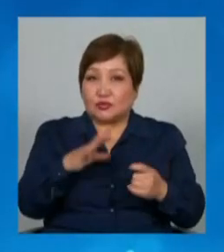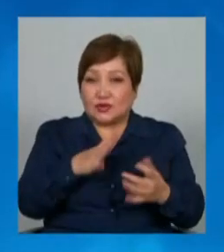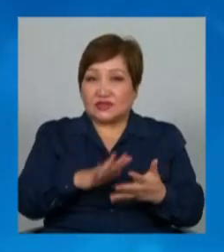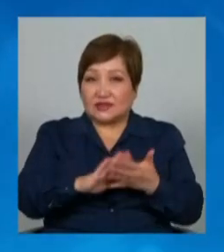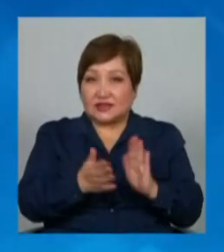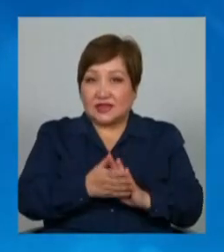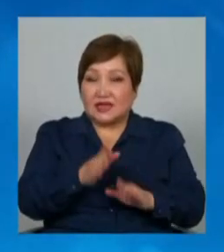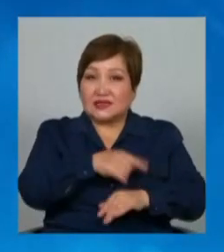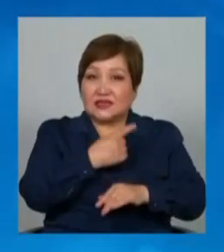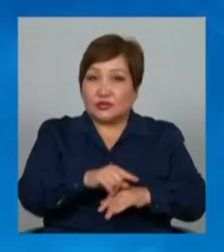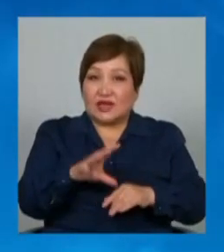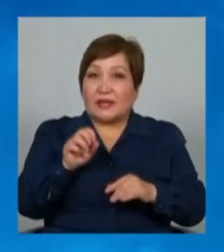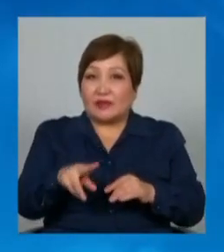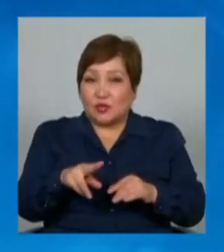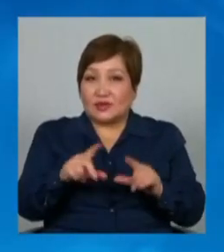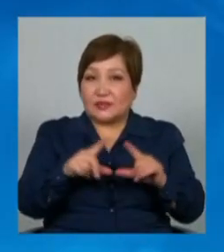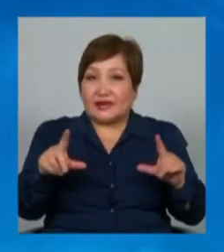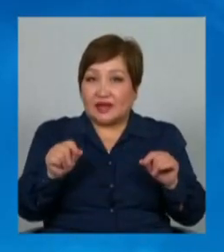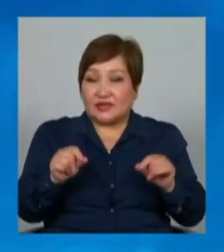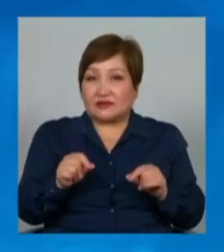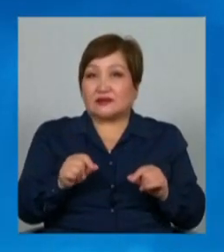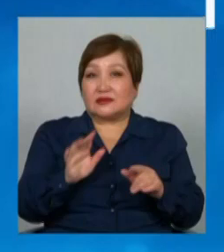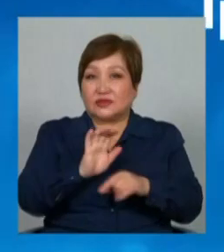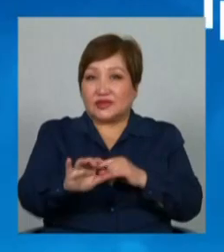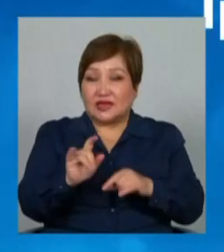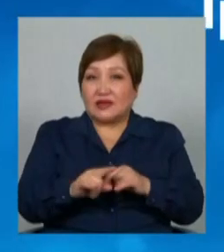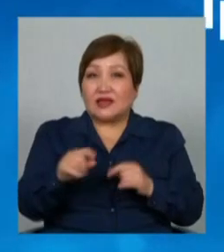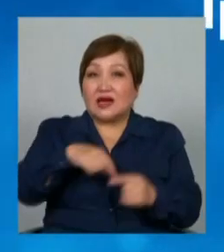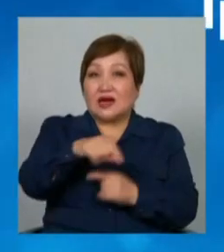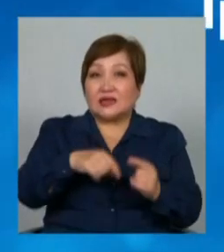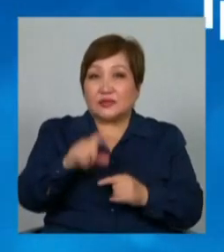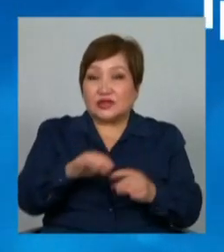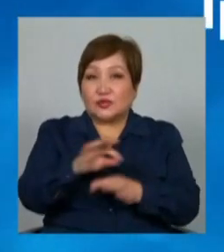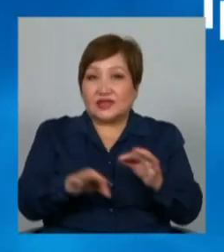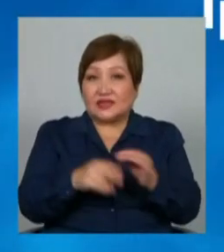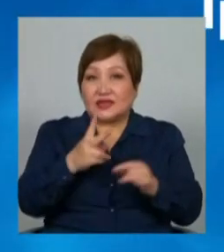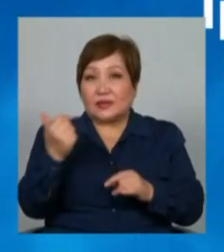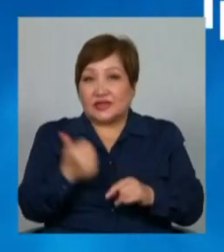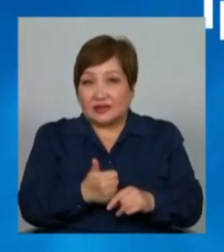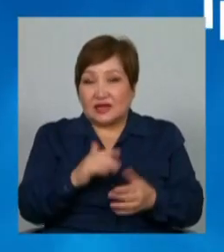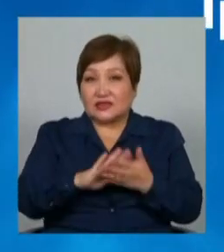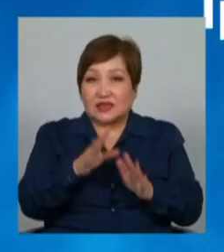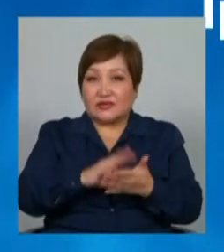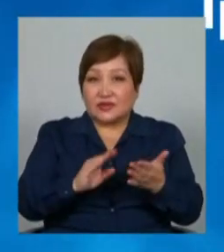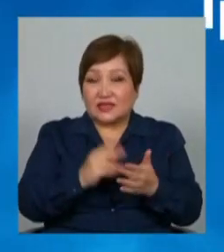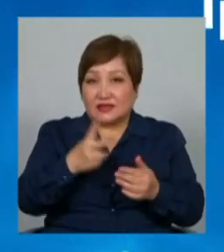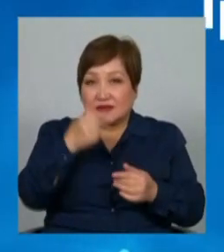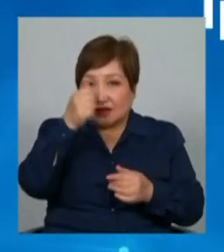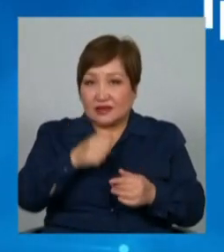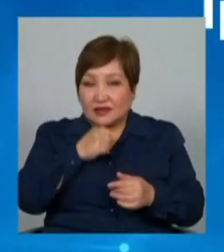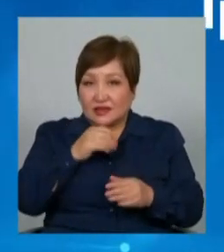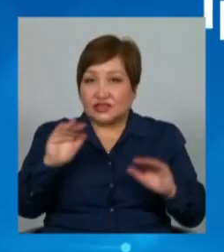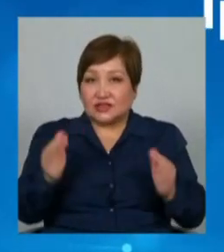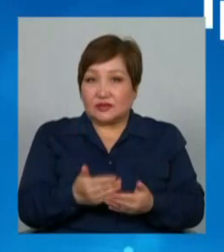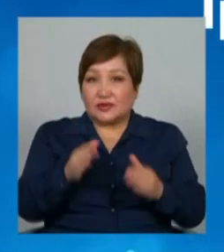эпидемиологиялық бақылау департаментіне жіберіледі. Ал кәсіпкер жобадан 2 аптаға жағдай қайталанса, 2 айға шегеріліп, заңды тұлғаға